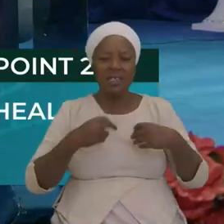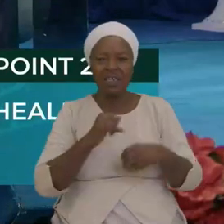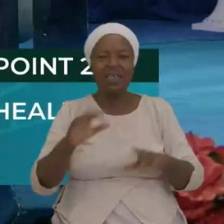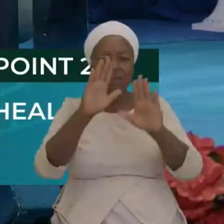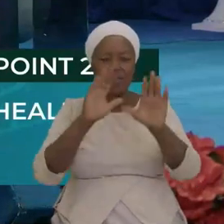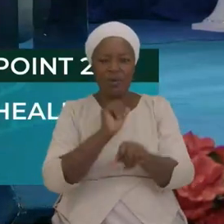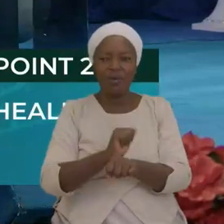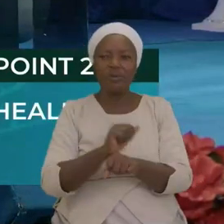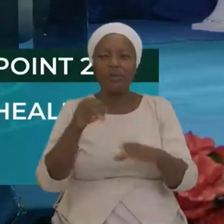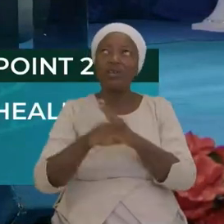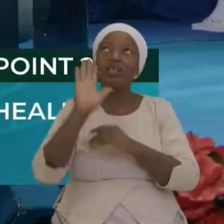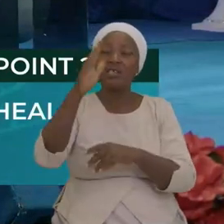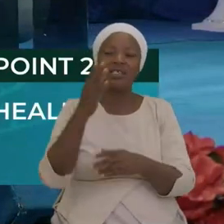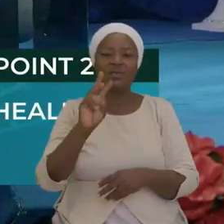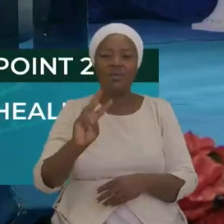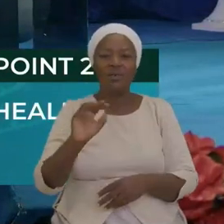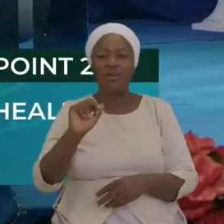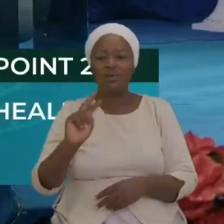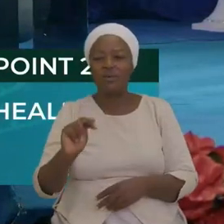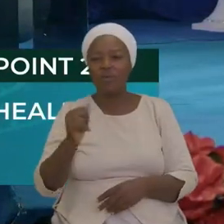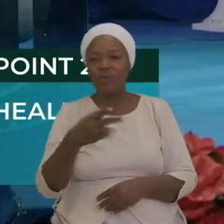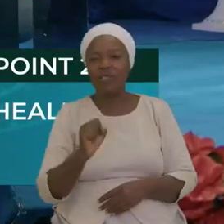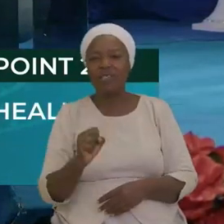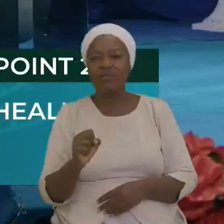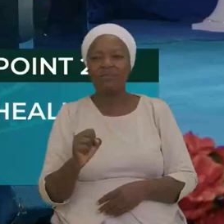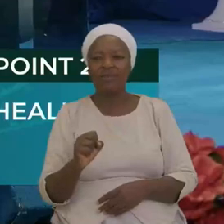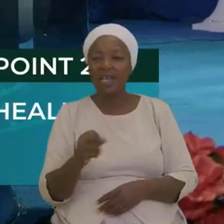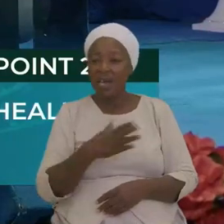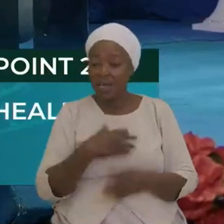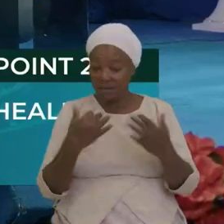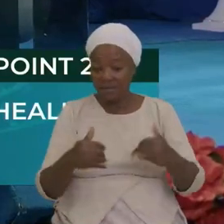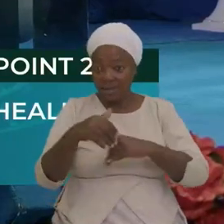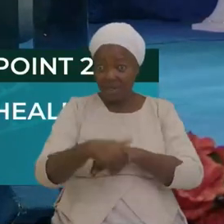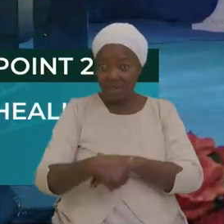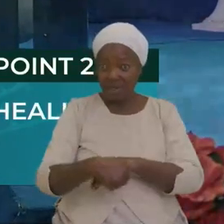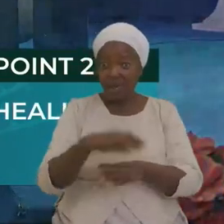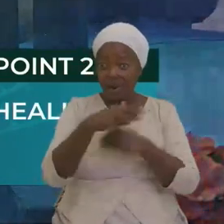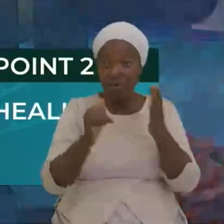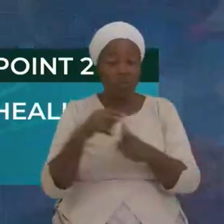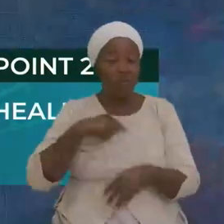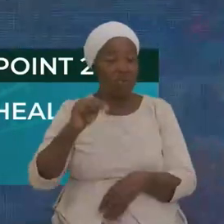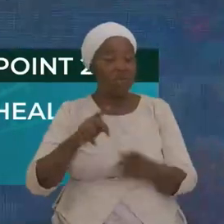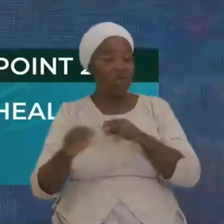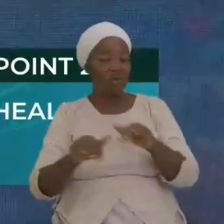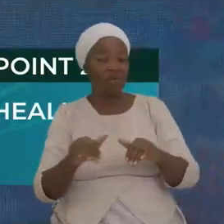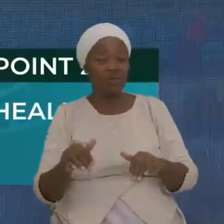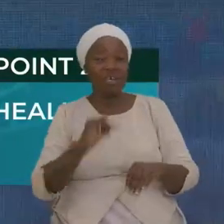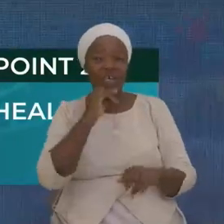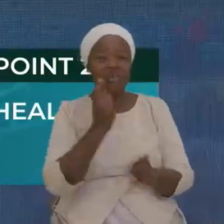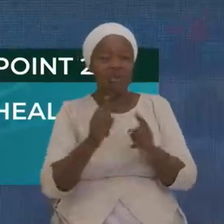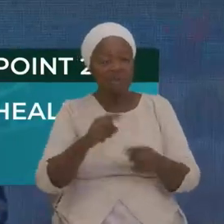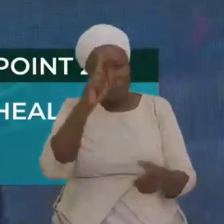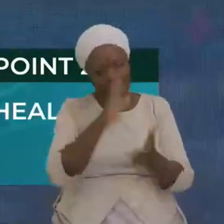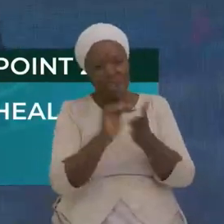guérison, les miracles sous ses ailes. Et ce soir, ce qu'il nous faut faire, c'est